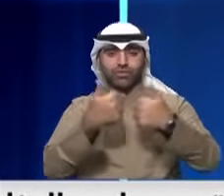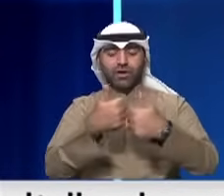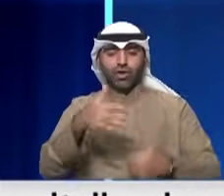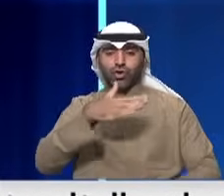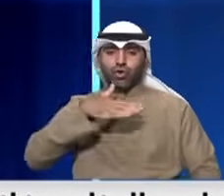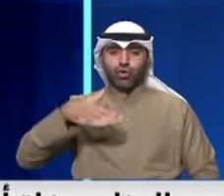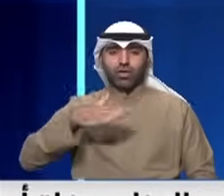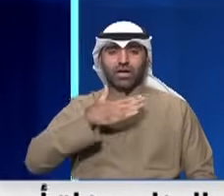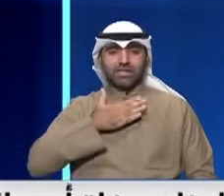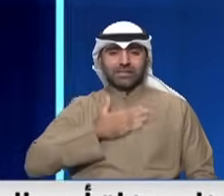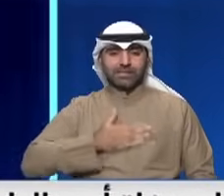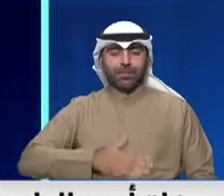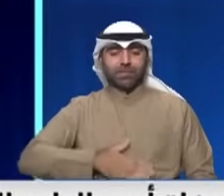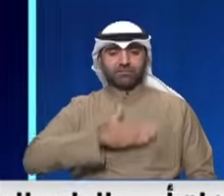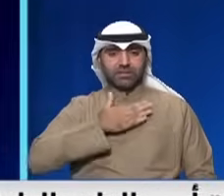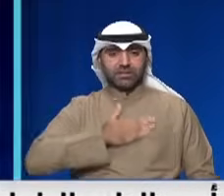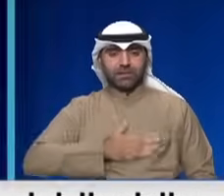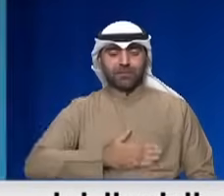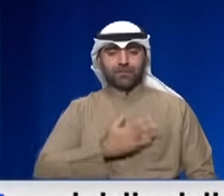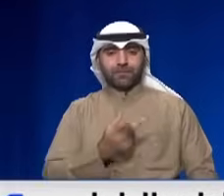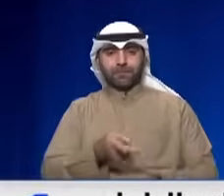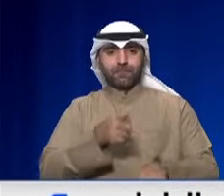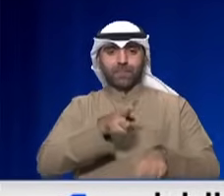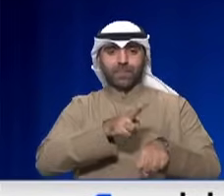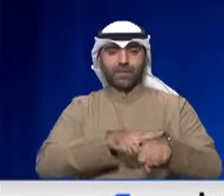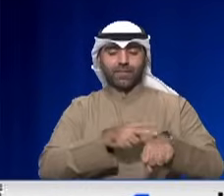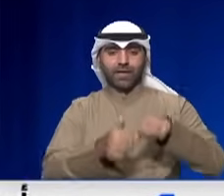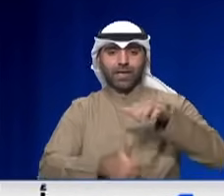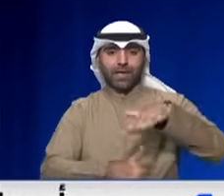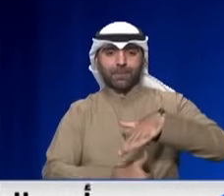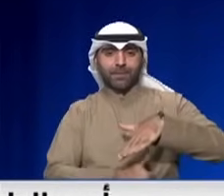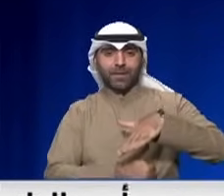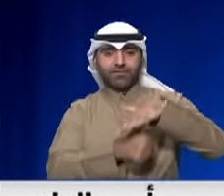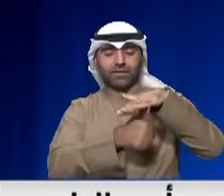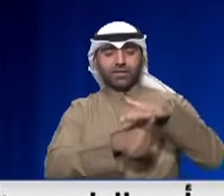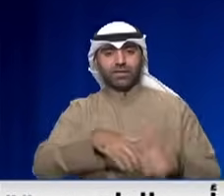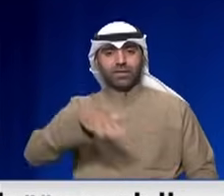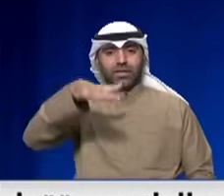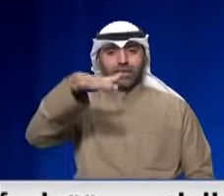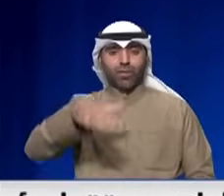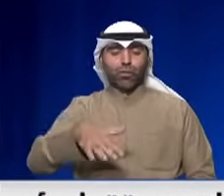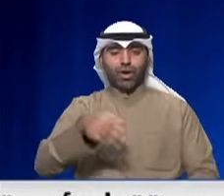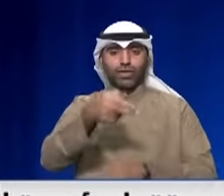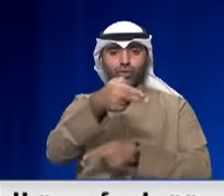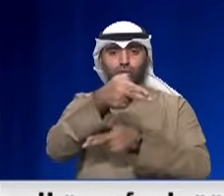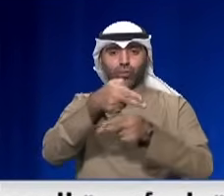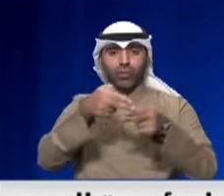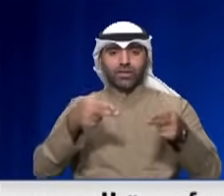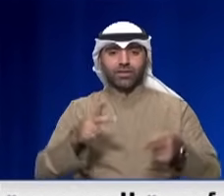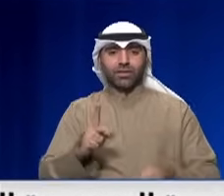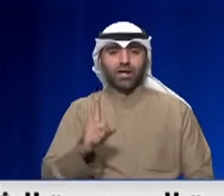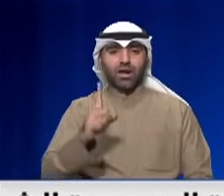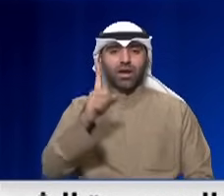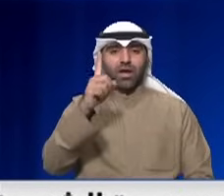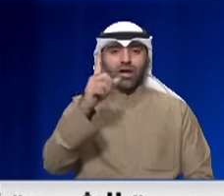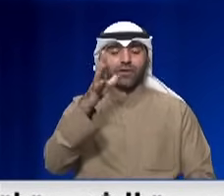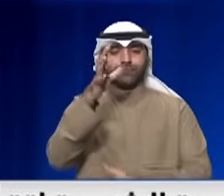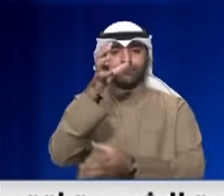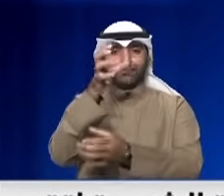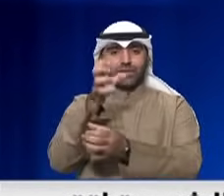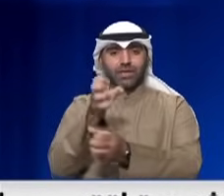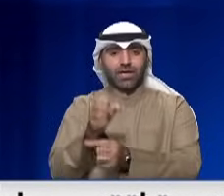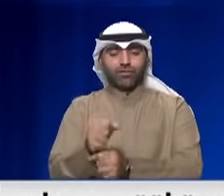جميل الصبري وحسن العزا هذا وقد بعث حضره صاحب السمو امير البلاد الشيخ مشعل الاحمد الجابر الصباح حفظه الله